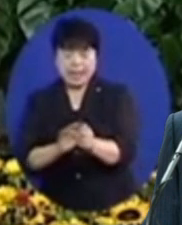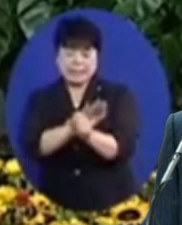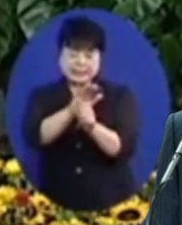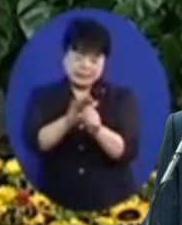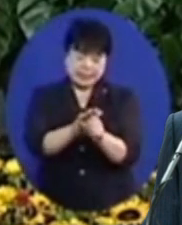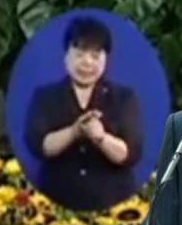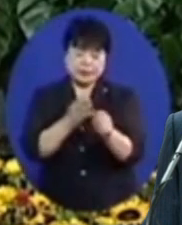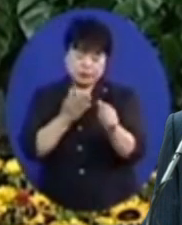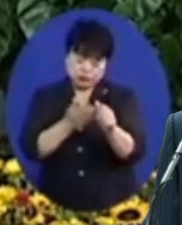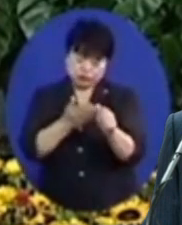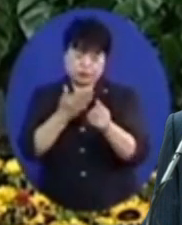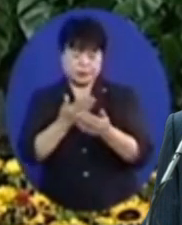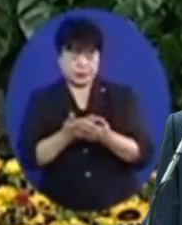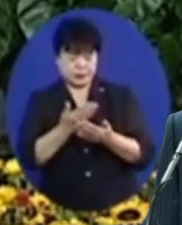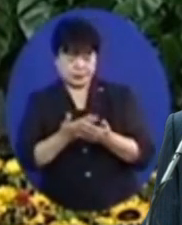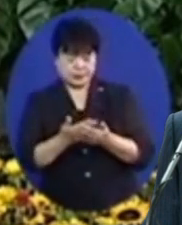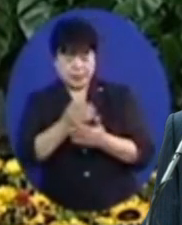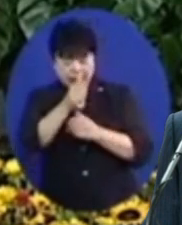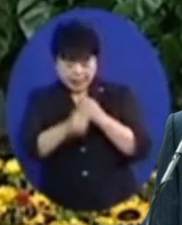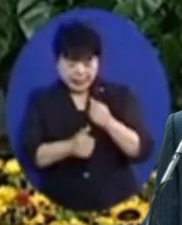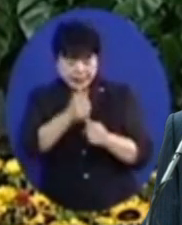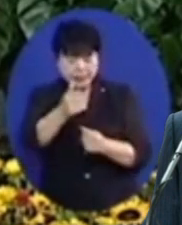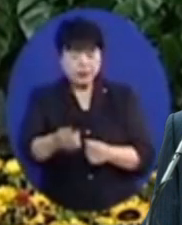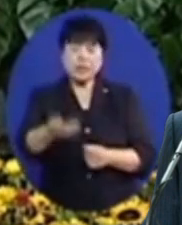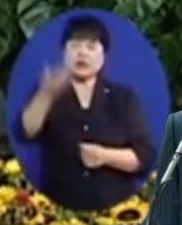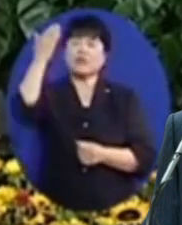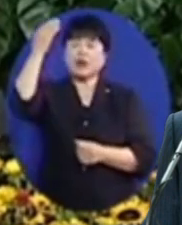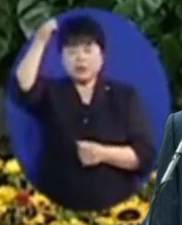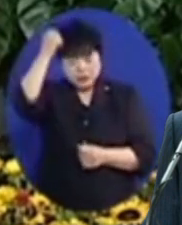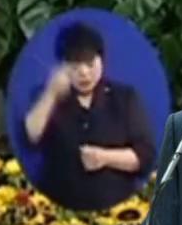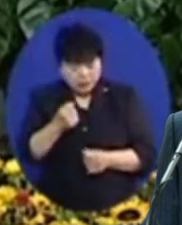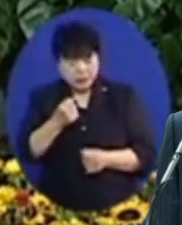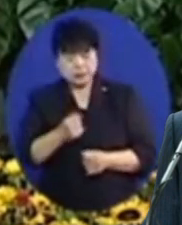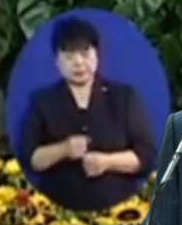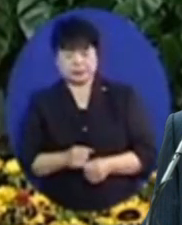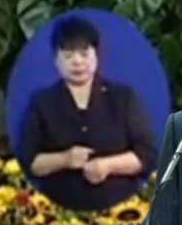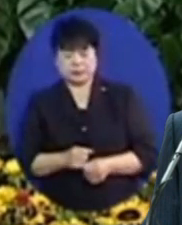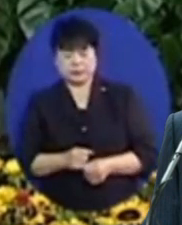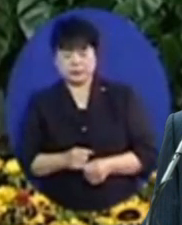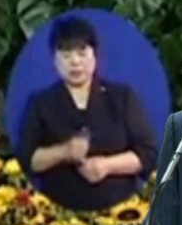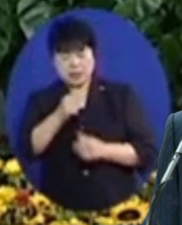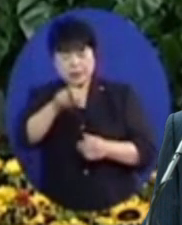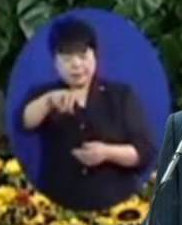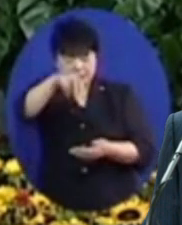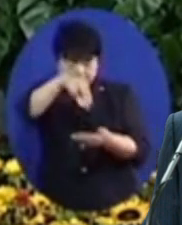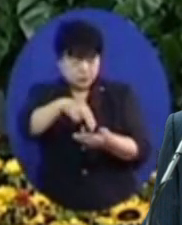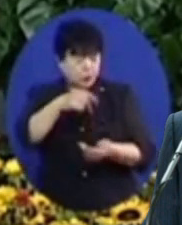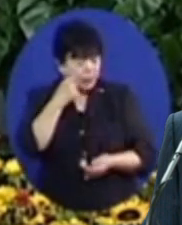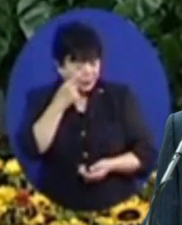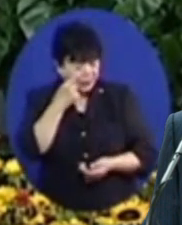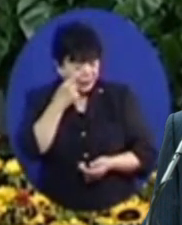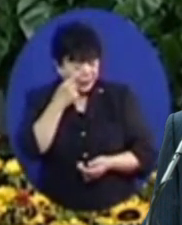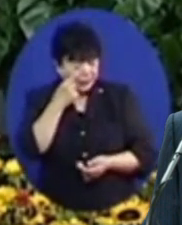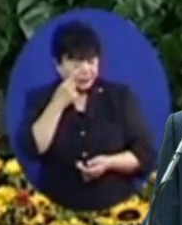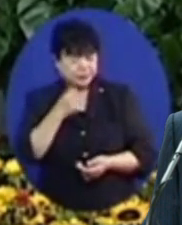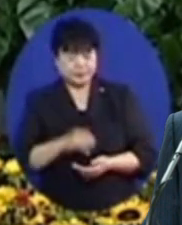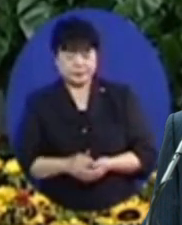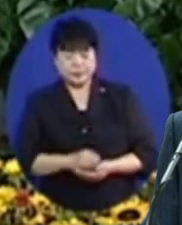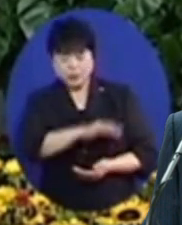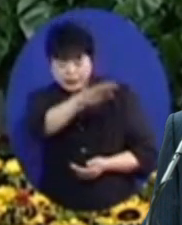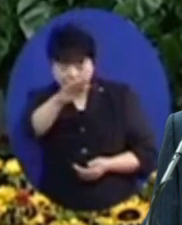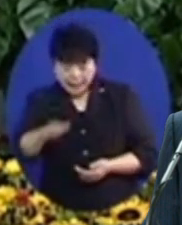가져오게 도와주시옵소서. 하나님이 우리 과거를 다 기억하신다면 우리가 어떻게 하나님 앞에 설 수 있겠습니까?